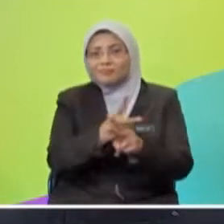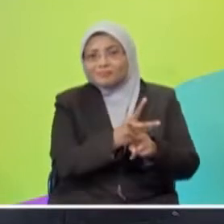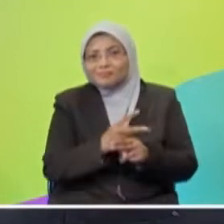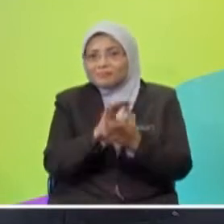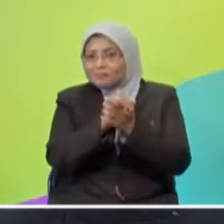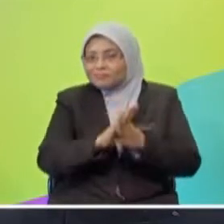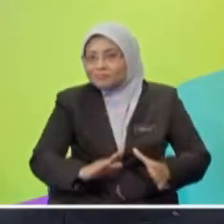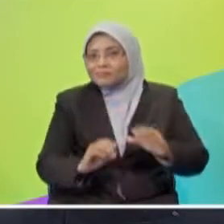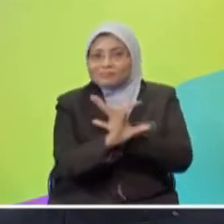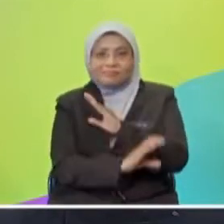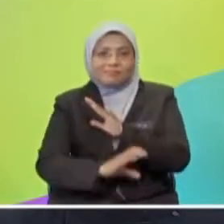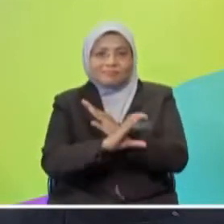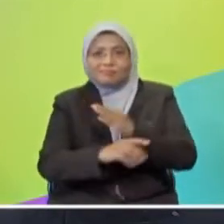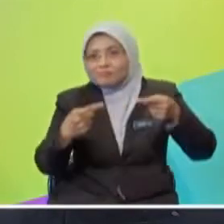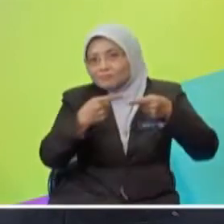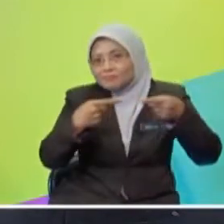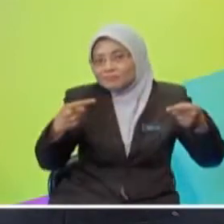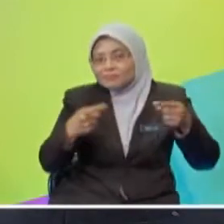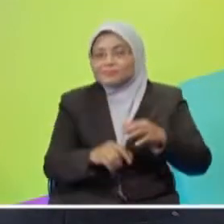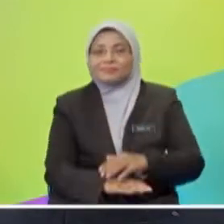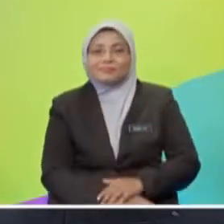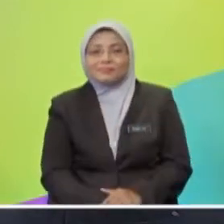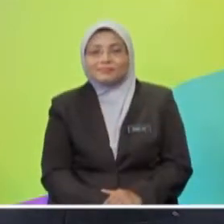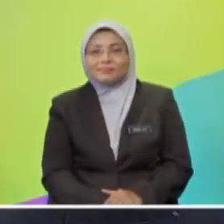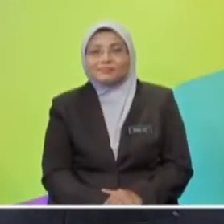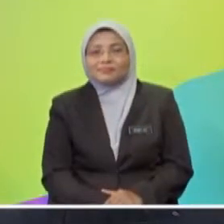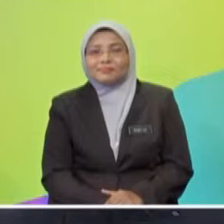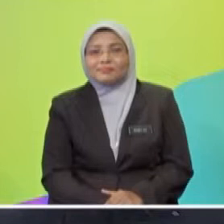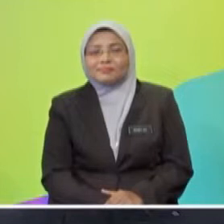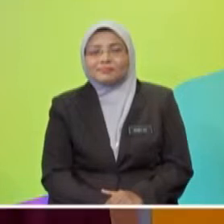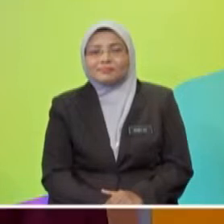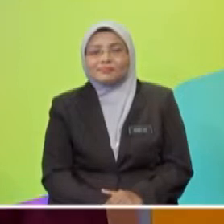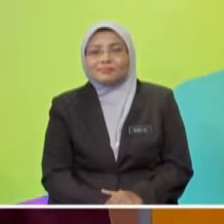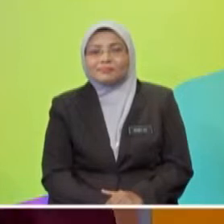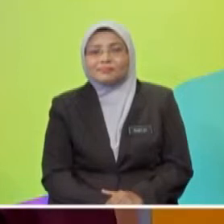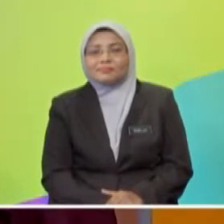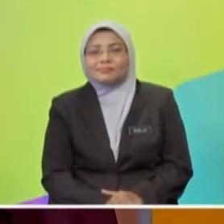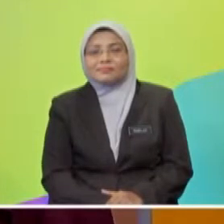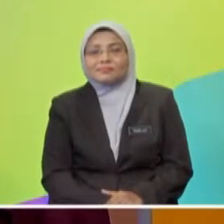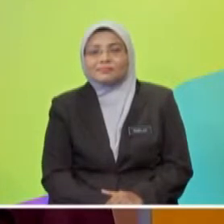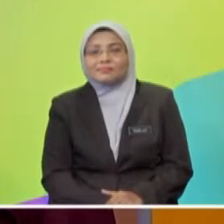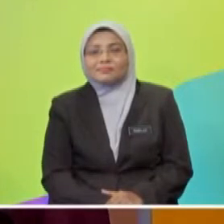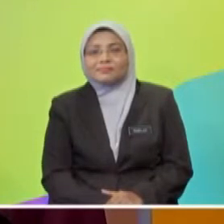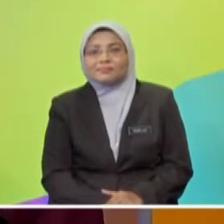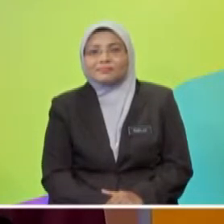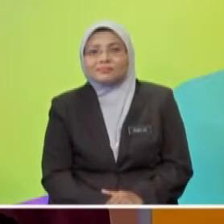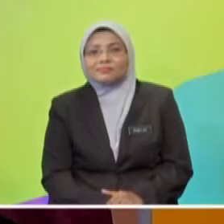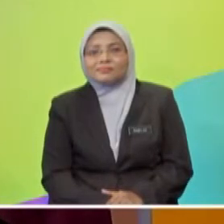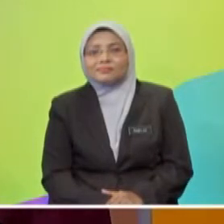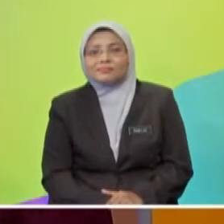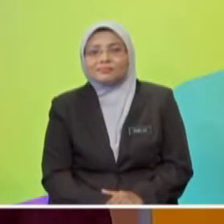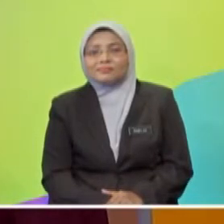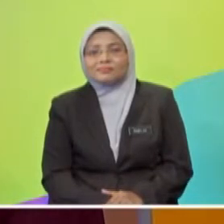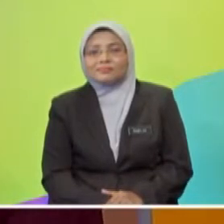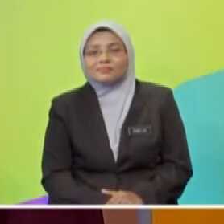daripada ancaman luar Kalau jabatan politis menjaga keselamatan dalam negara Jakarta percukaian untuk mengutip hasil